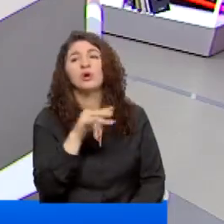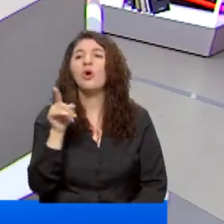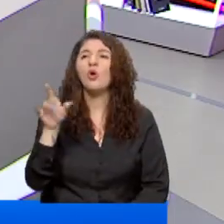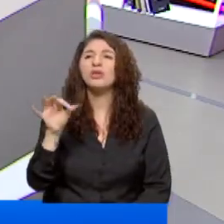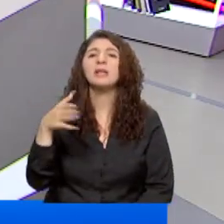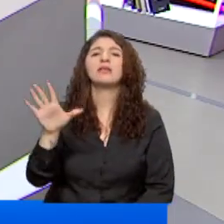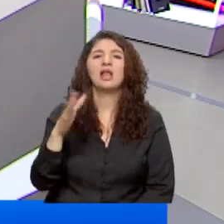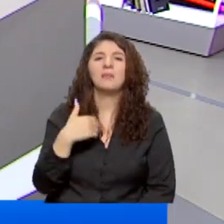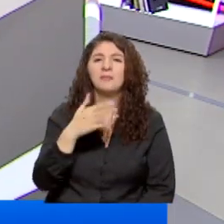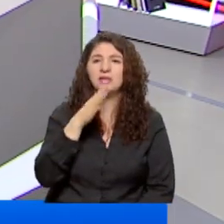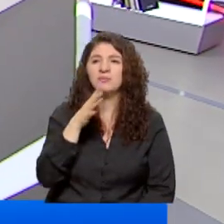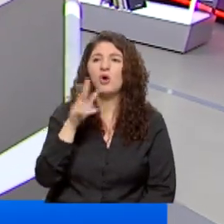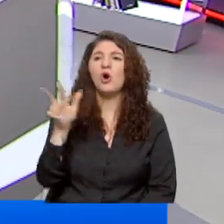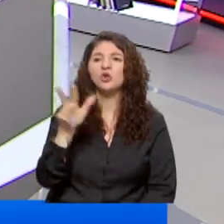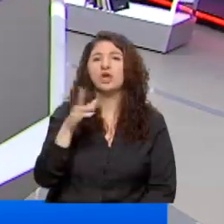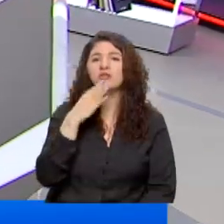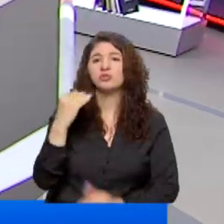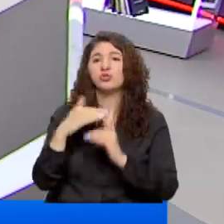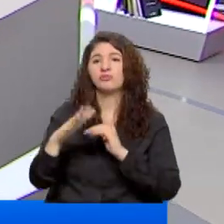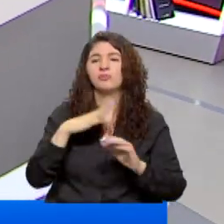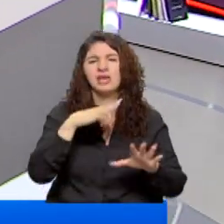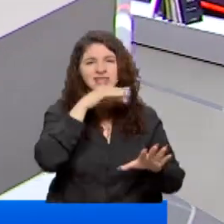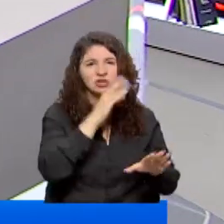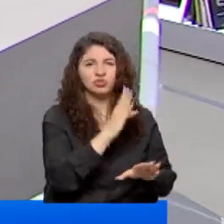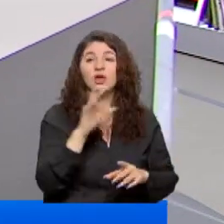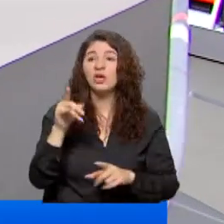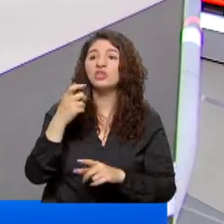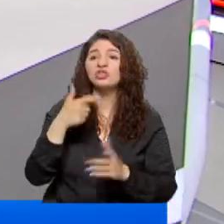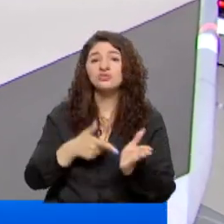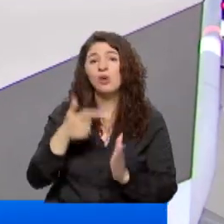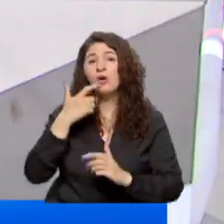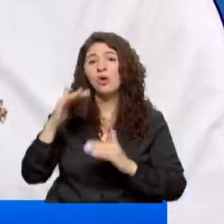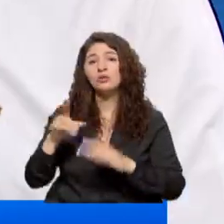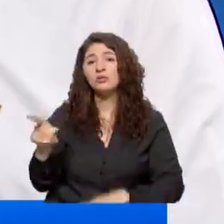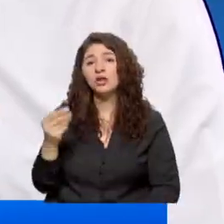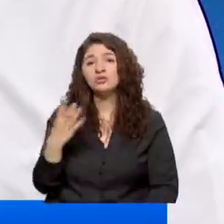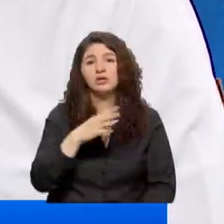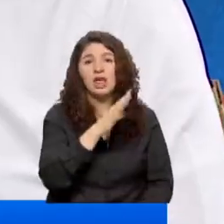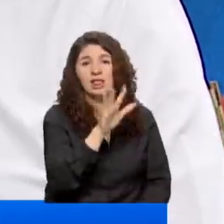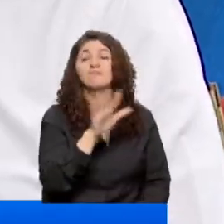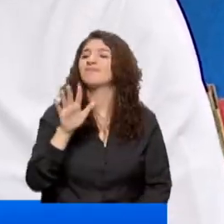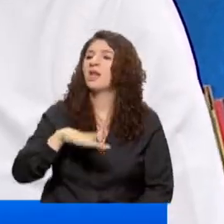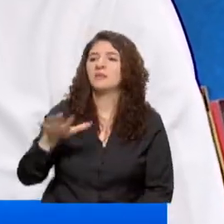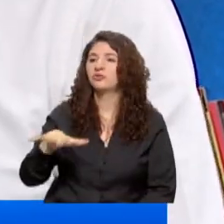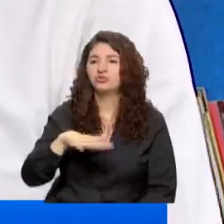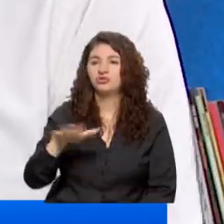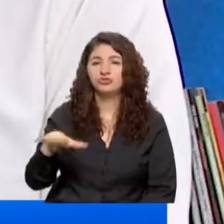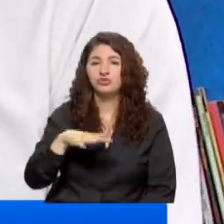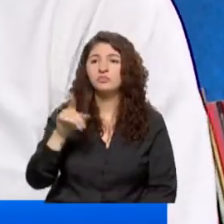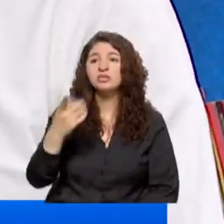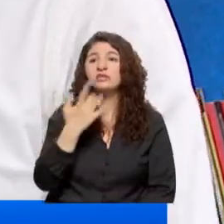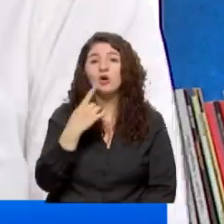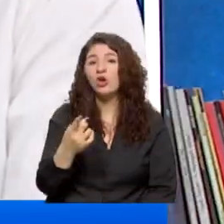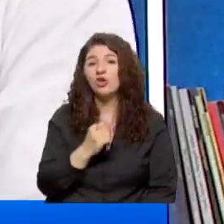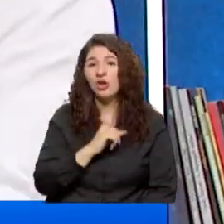kadar bile değil Bildiğim kadarıyla ama o hızlarda genç nüfusu zarar çiftçinin ortalama yaşı kaç biliyor musunuz 50-55 nedir Bu